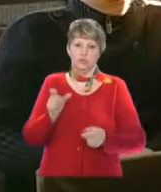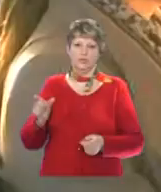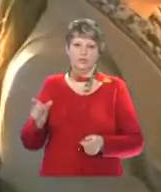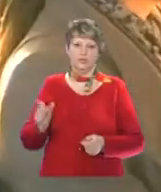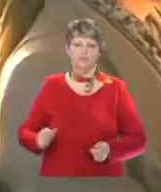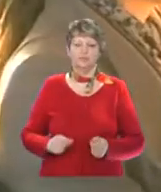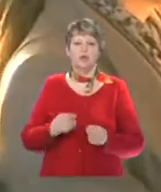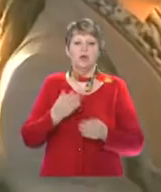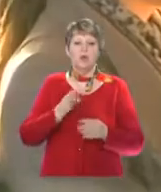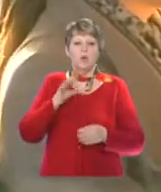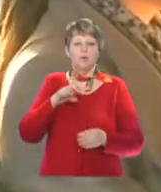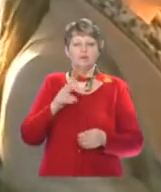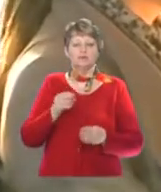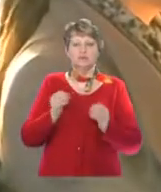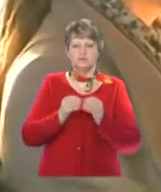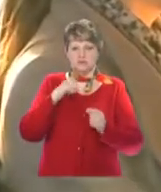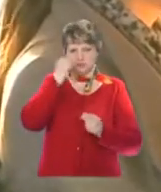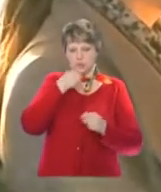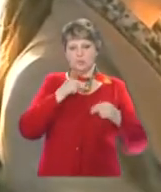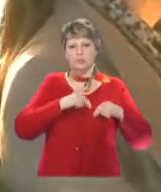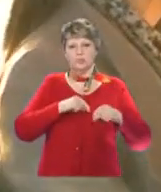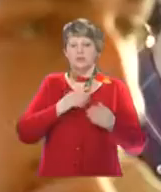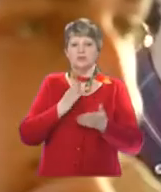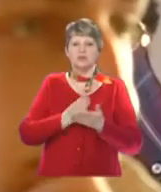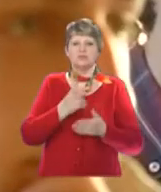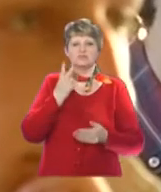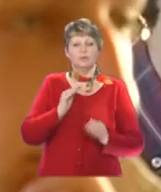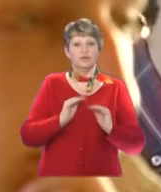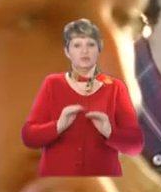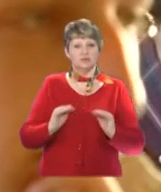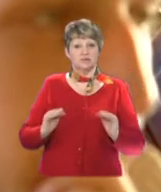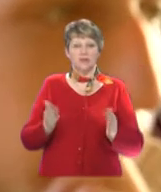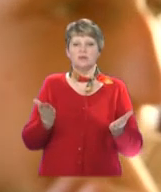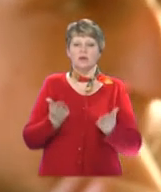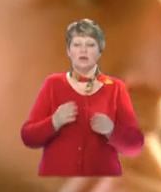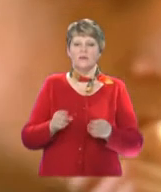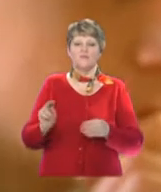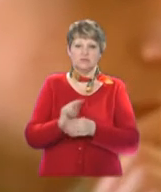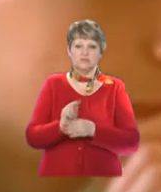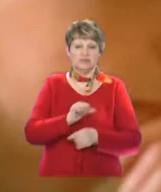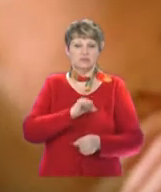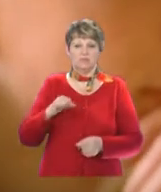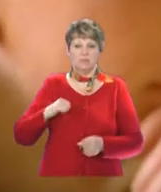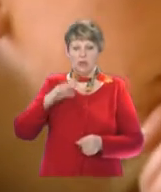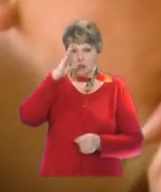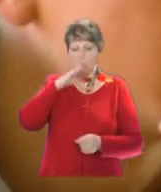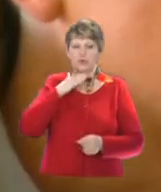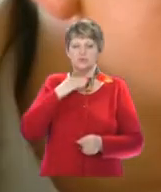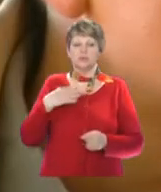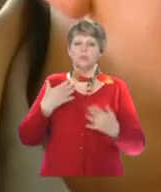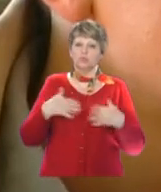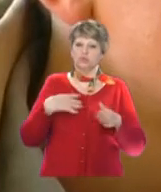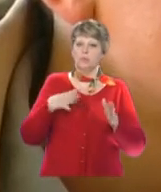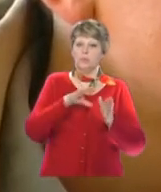Олена Меньших понад 10 років працює в університеті. Має 2 неповнолітніх дітей, яких виховує сама. Батьки і жінки